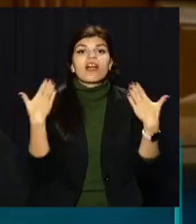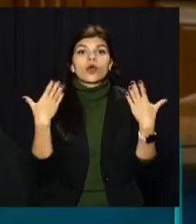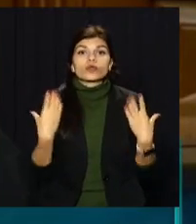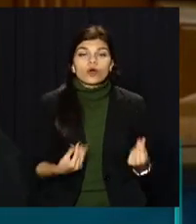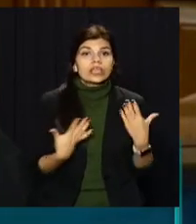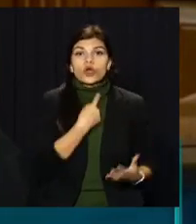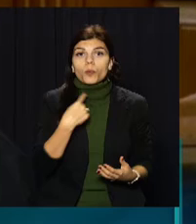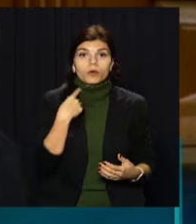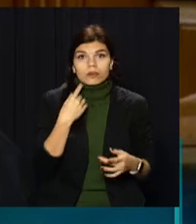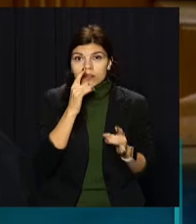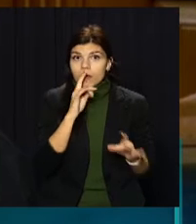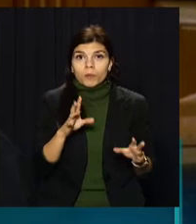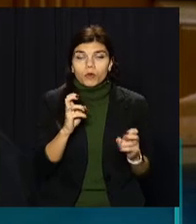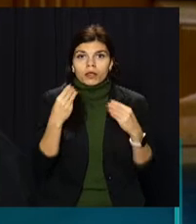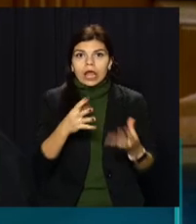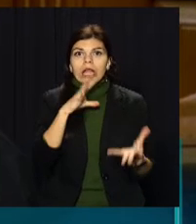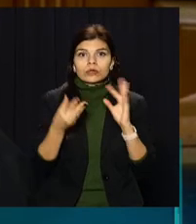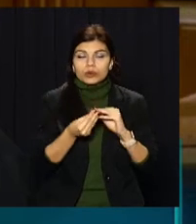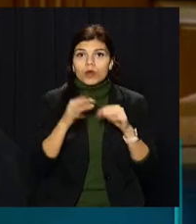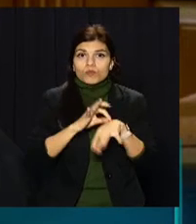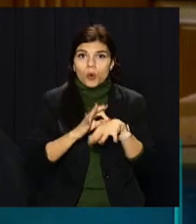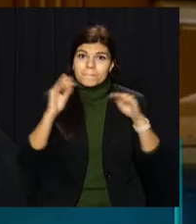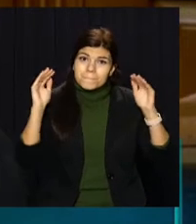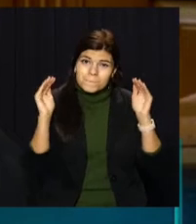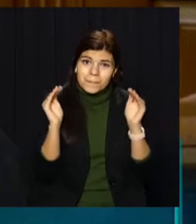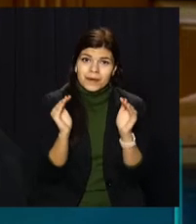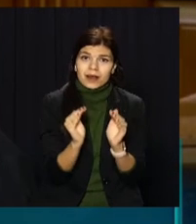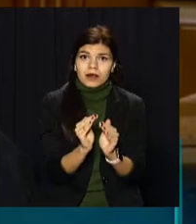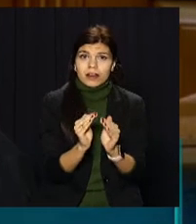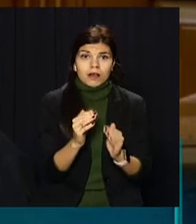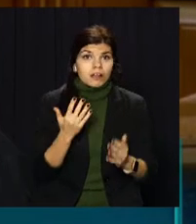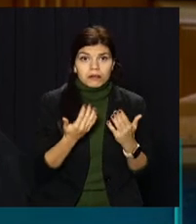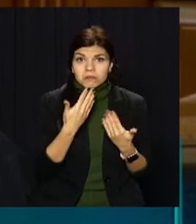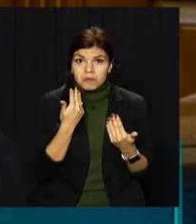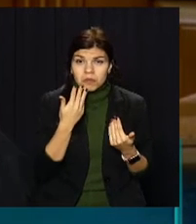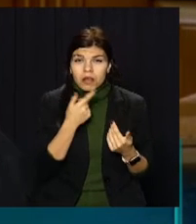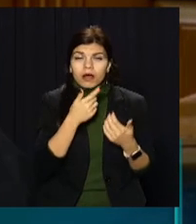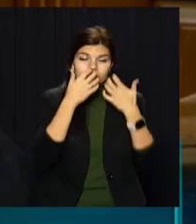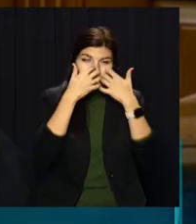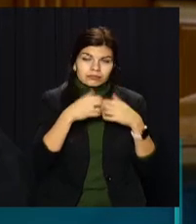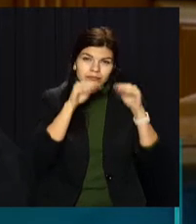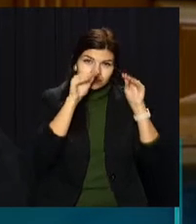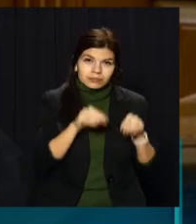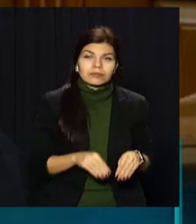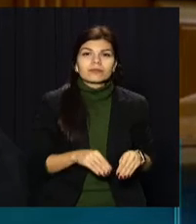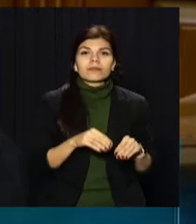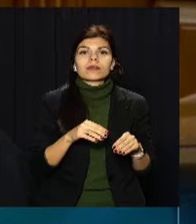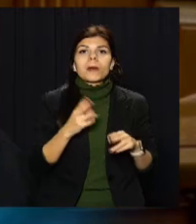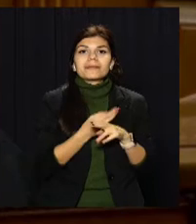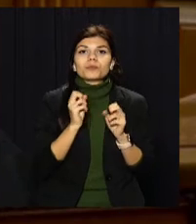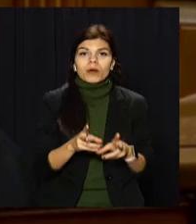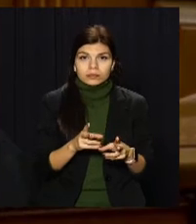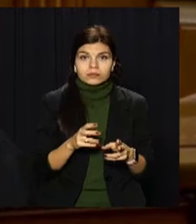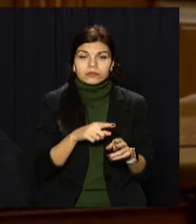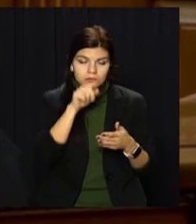буде забезпечувати необхідного зменшення кількості соціальних контактів, то за даними аналітиків Ради національної безпеки та